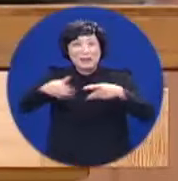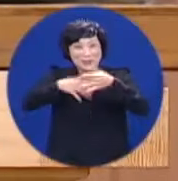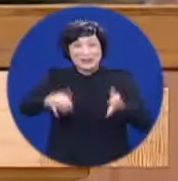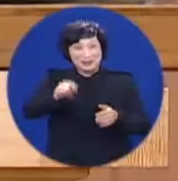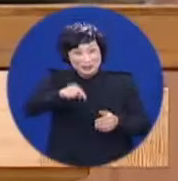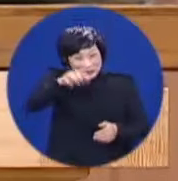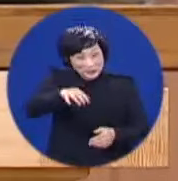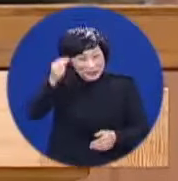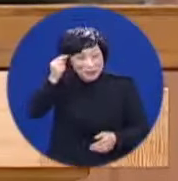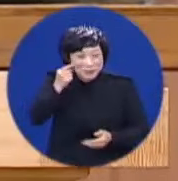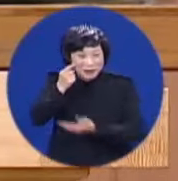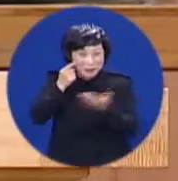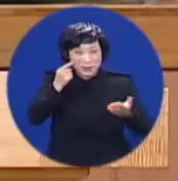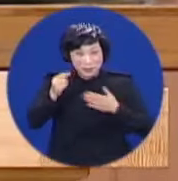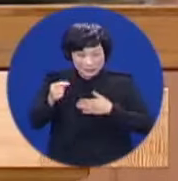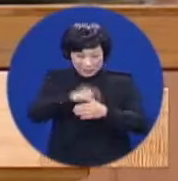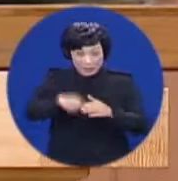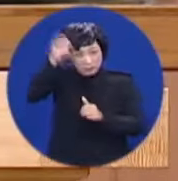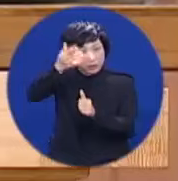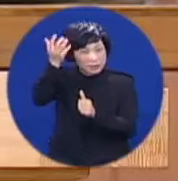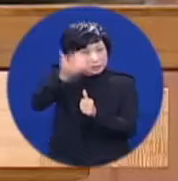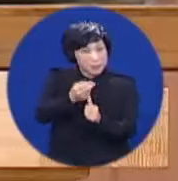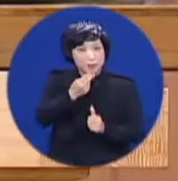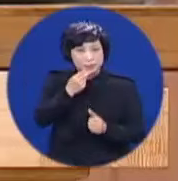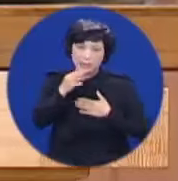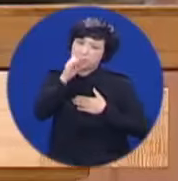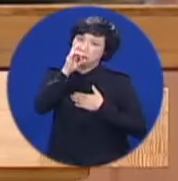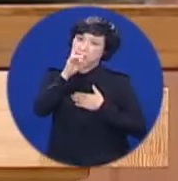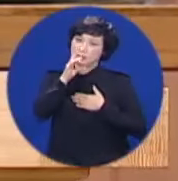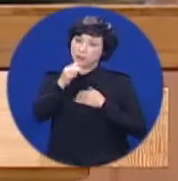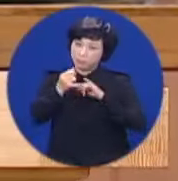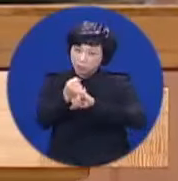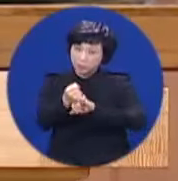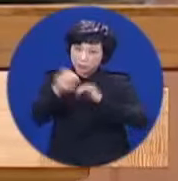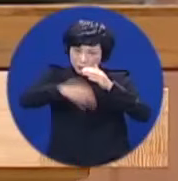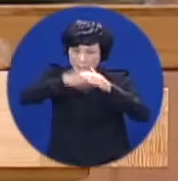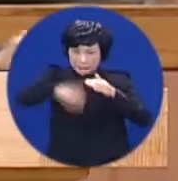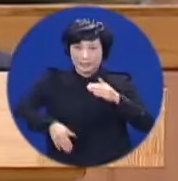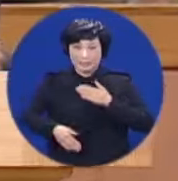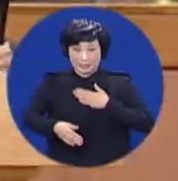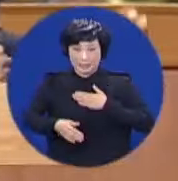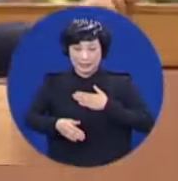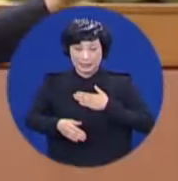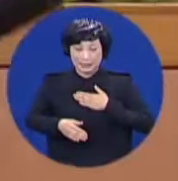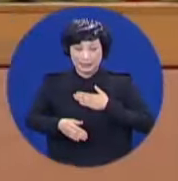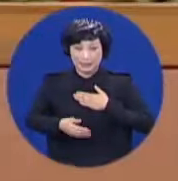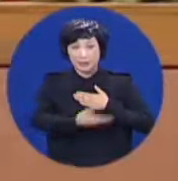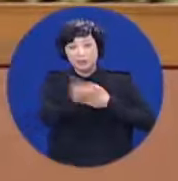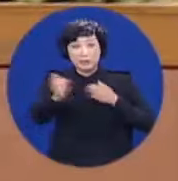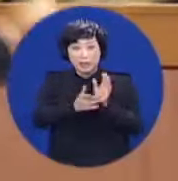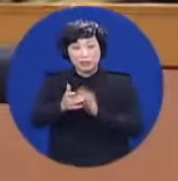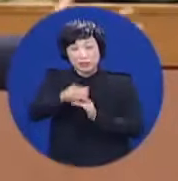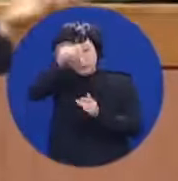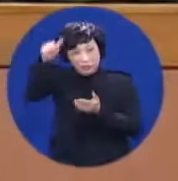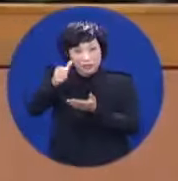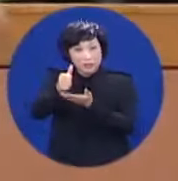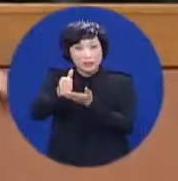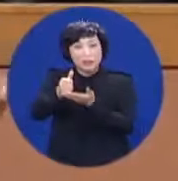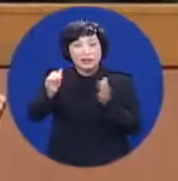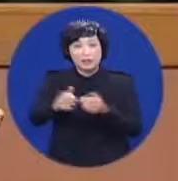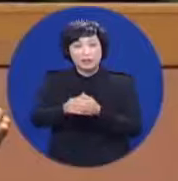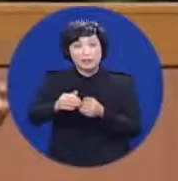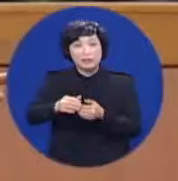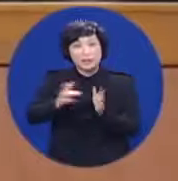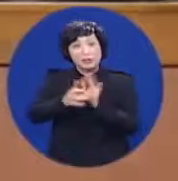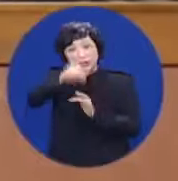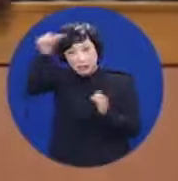오늘 내가 성령이 임하지 않으면 안 된다. 절대적이다. 예수님의 성령으로